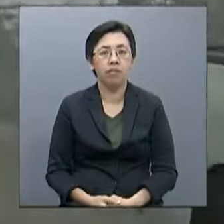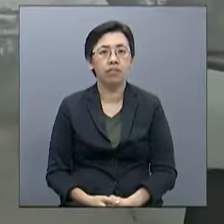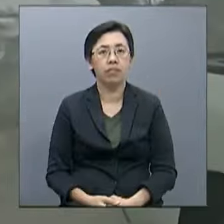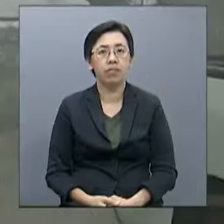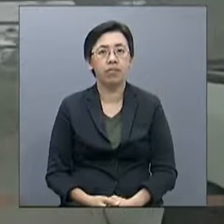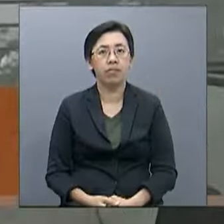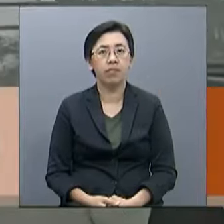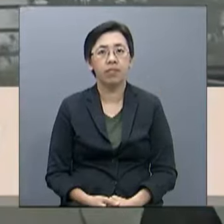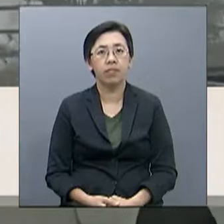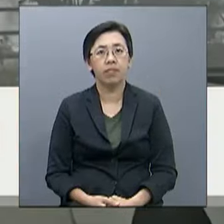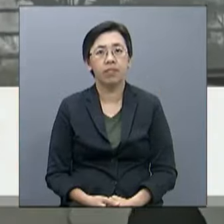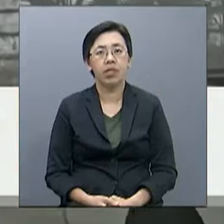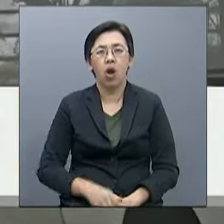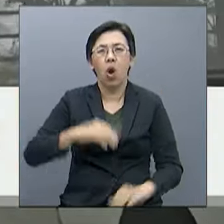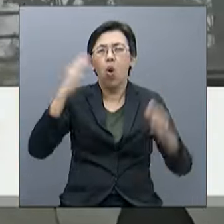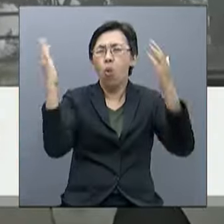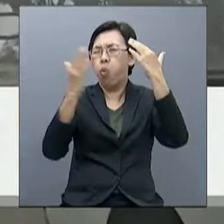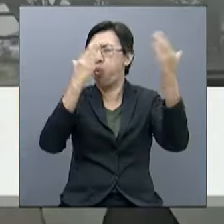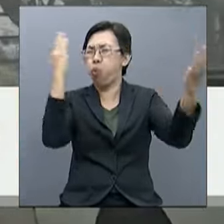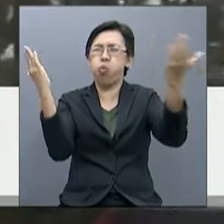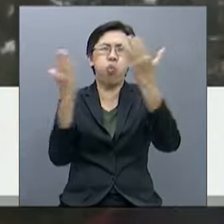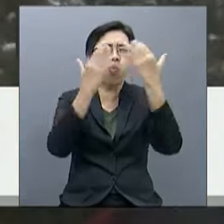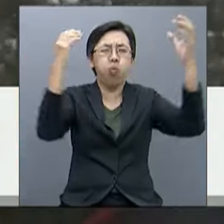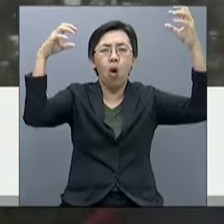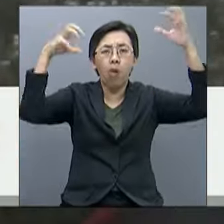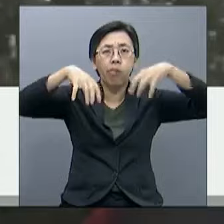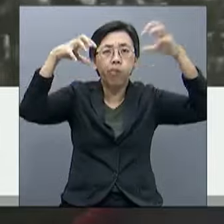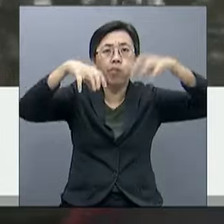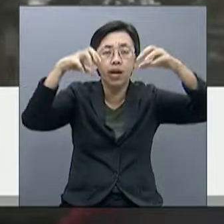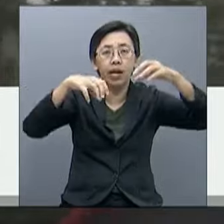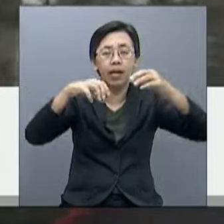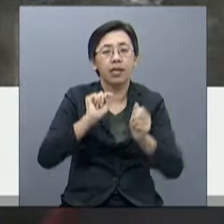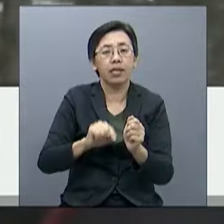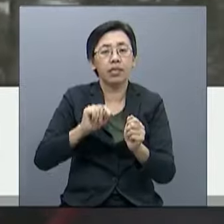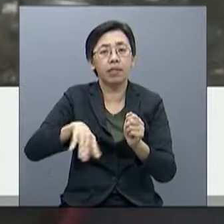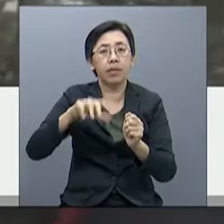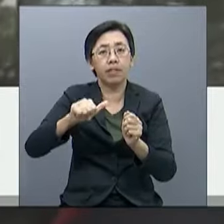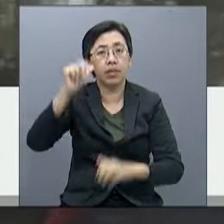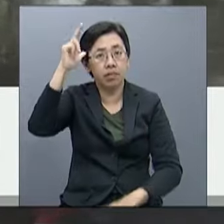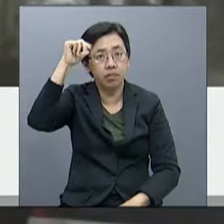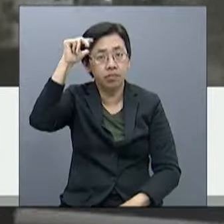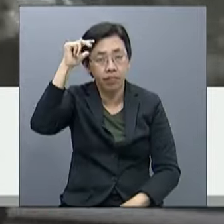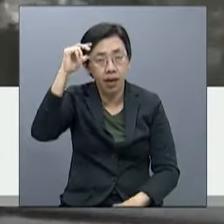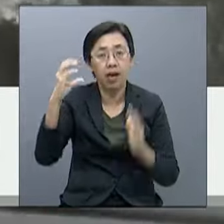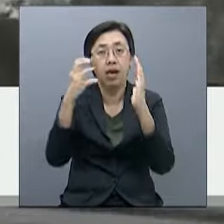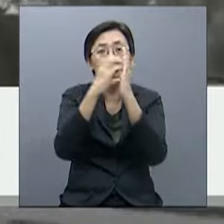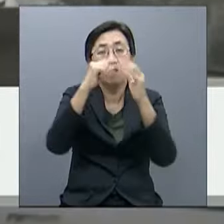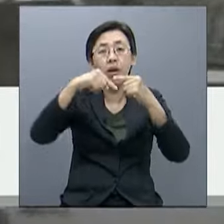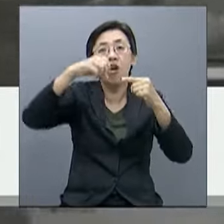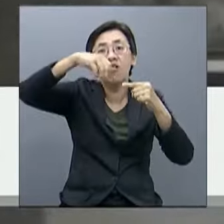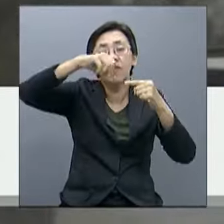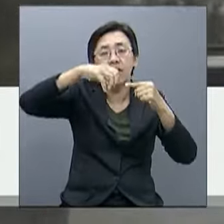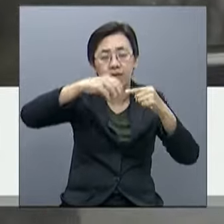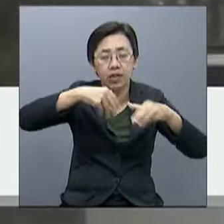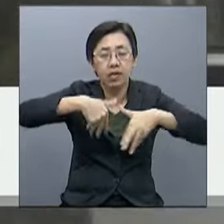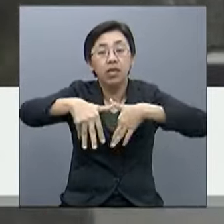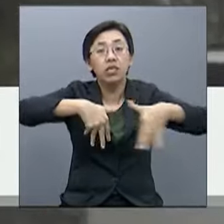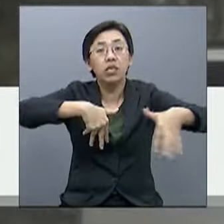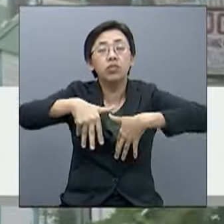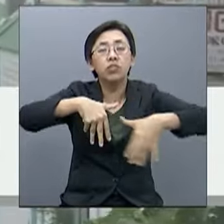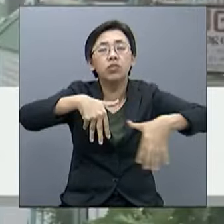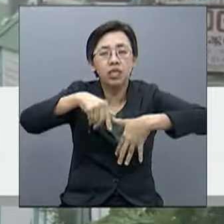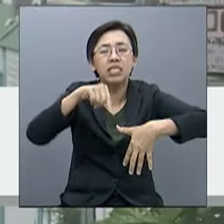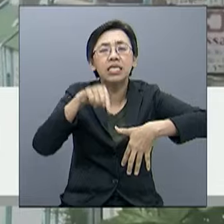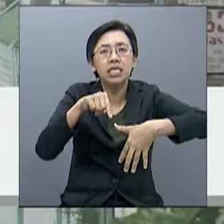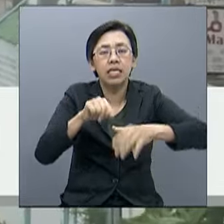นี่เป็นเหตุการณ์พายุพัดถล่มรุนแรงในพื้นที่เขตเมืองลำปางนะคะซึ่งก็ทำให้หม้อแปลงไฟฟ้าฝั่งชุมชนสุขสวัสดิ์ตำบลพ